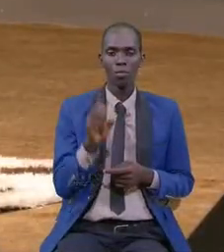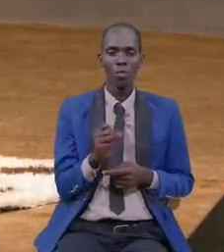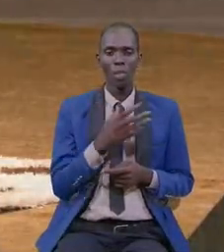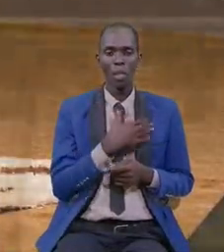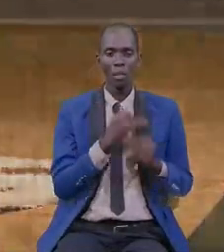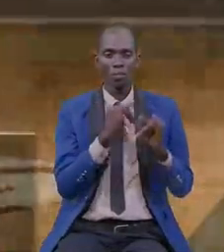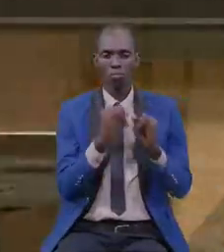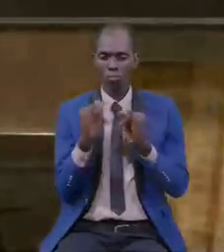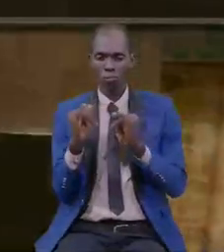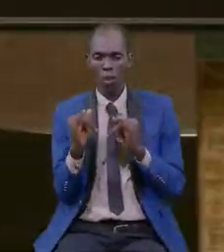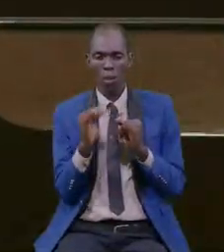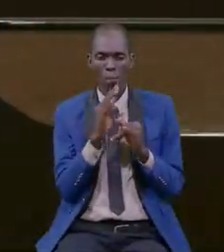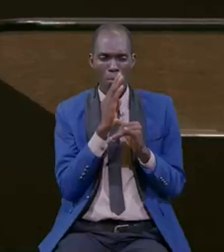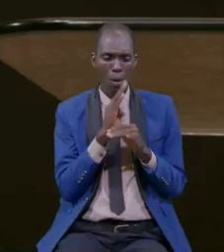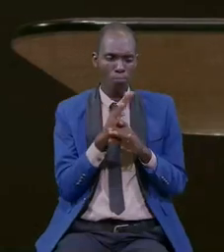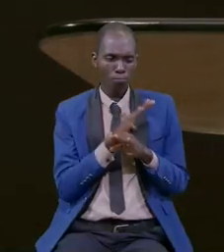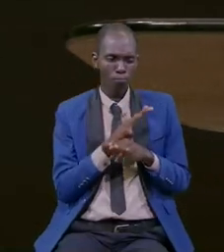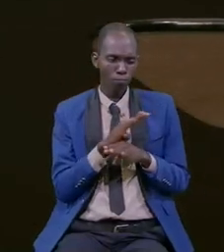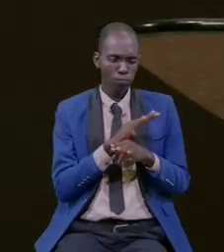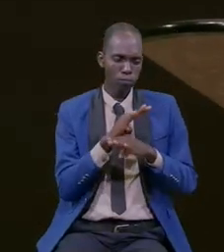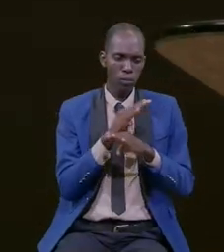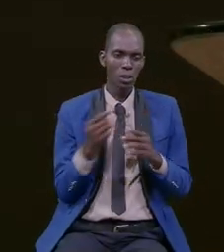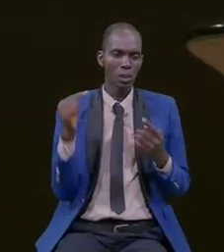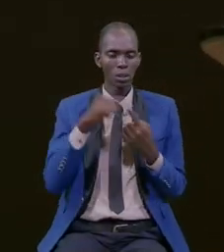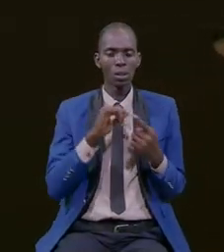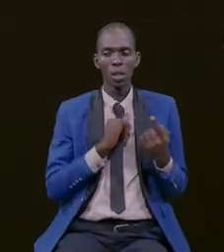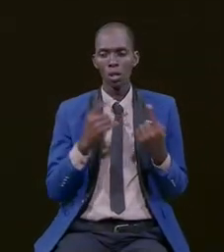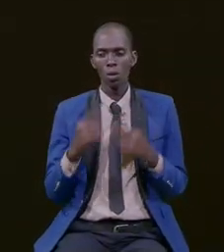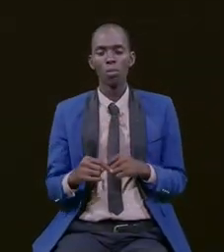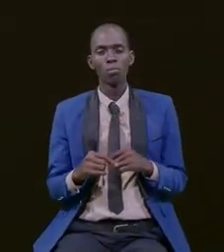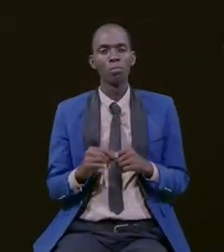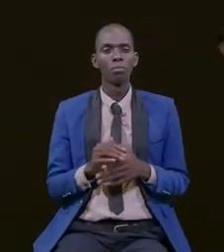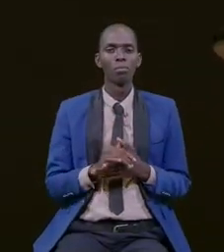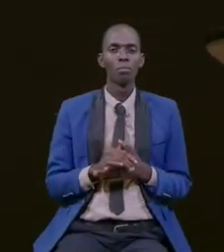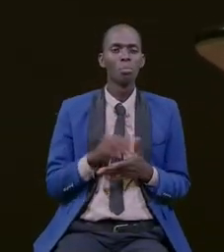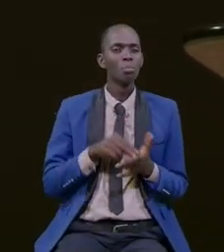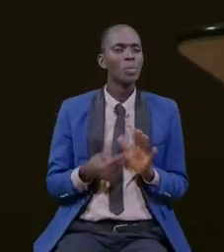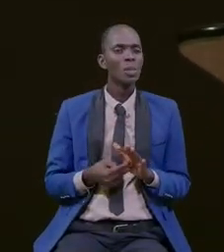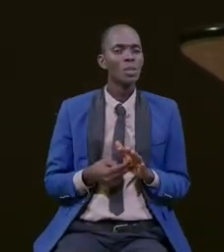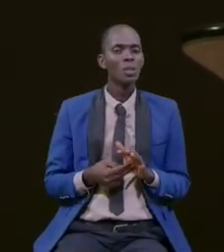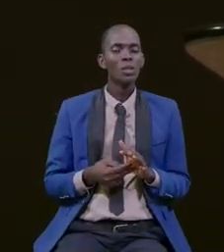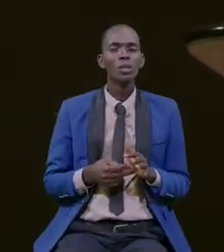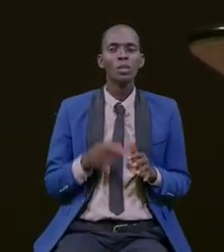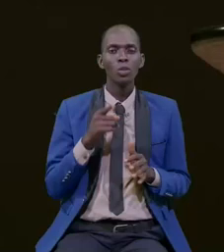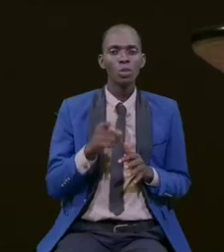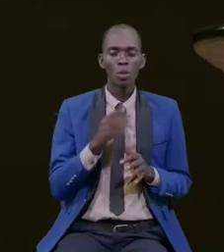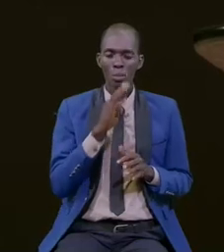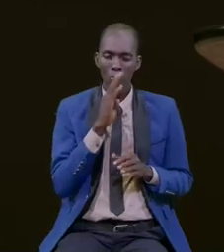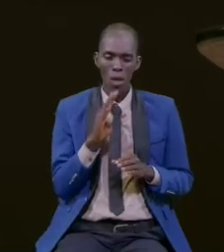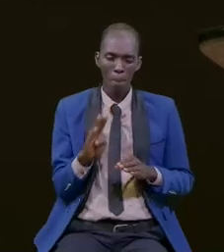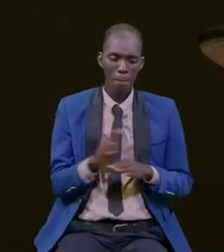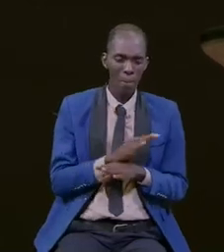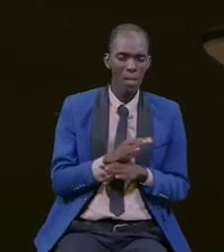jusqu'à ce que je vienne ça veut dire quoi s'occuper dans les